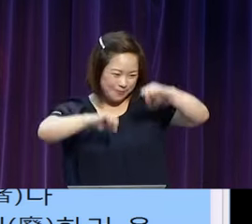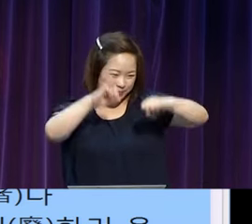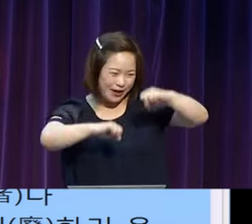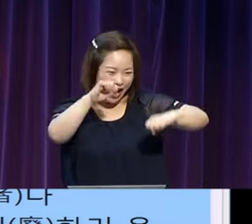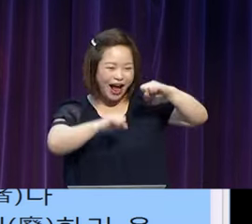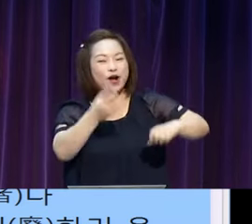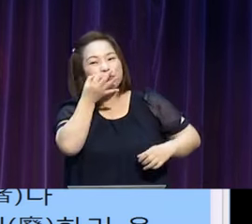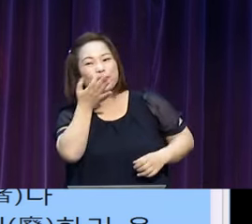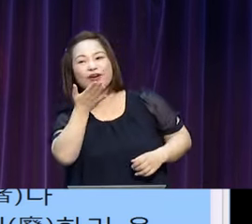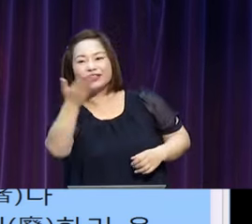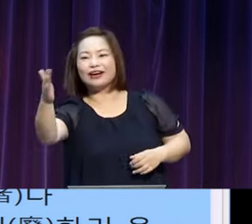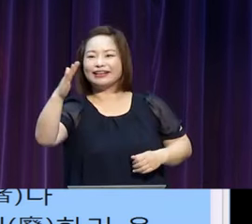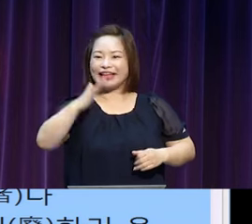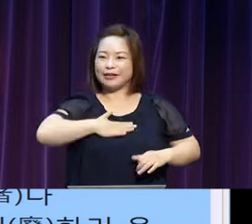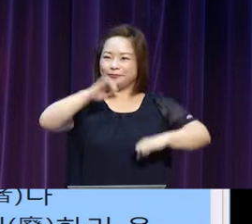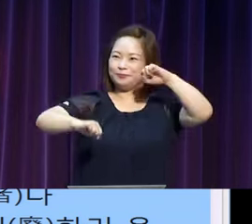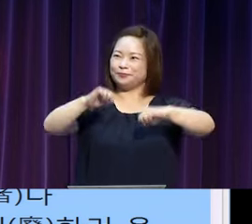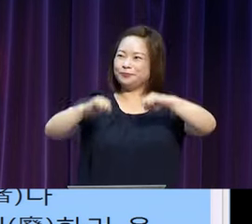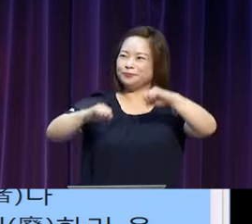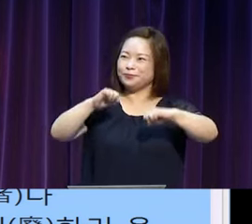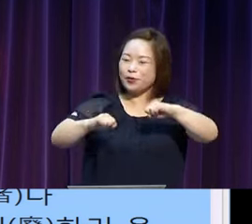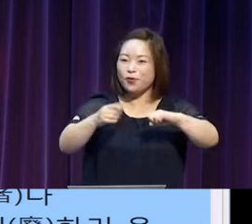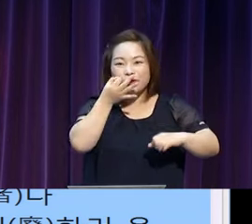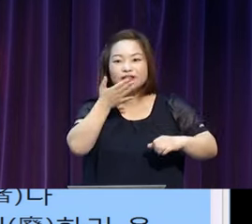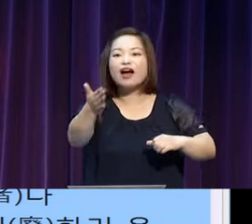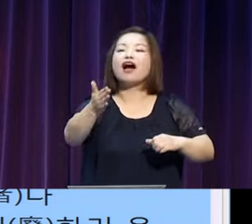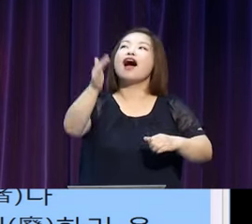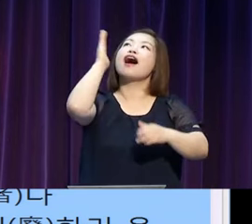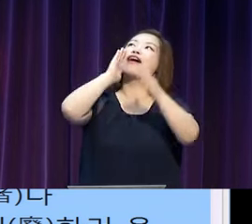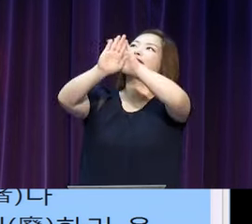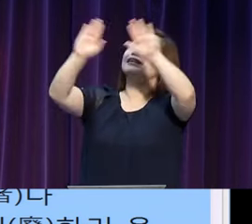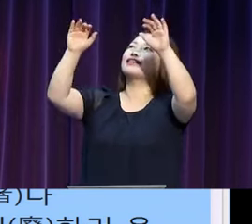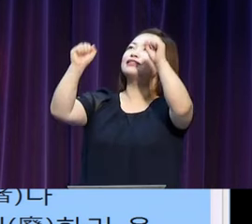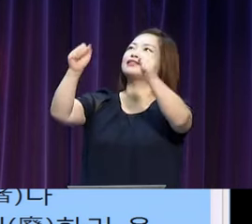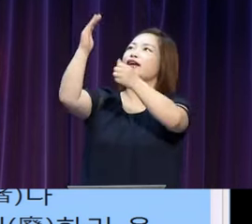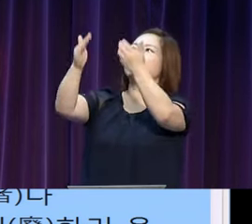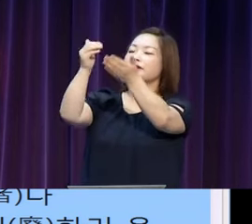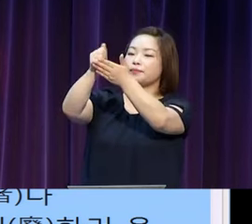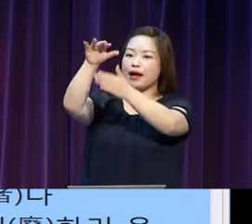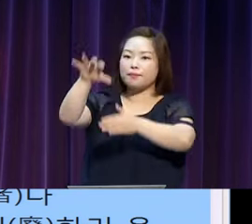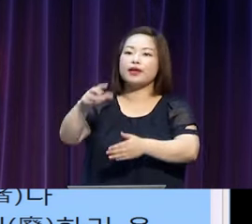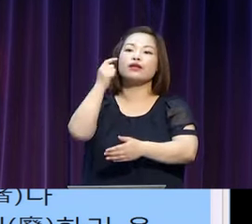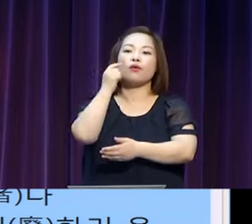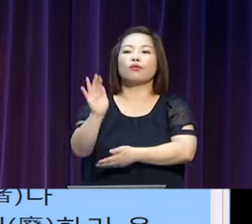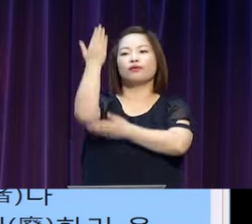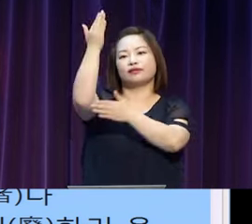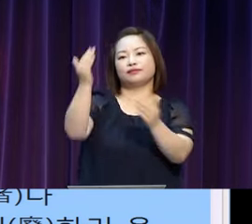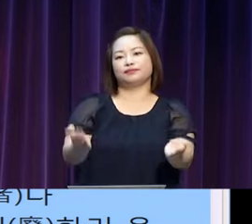너희 착한 행실을 보고 하늘에 계신 너희 아버지께 영광을 돌리게 하라.